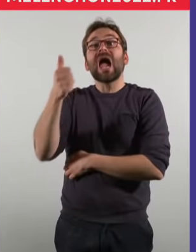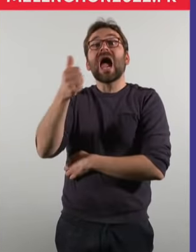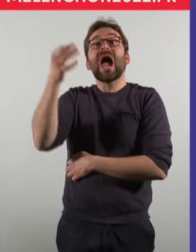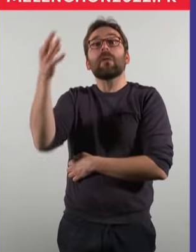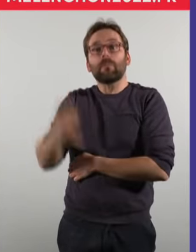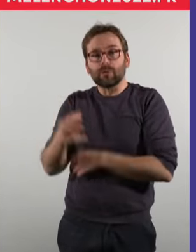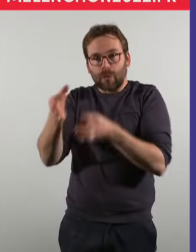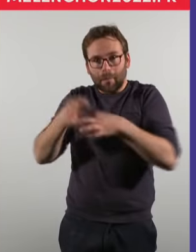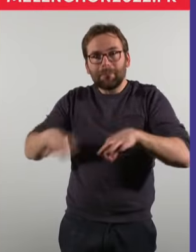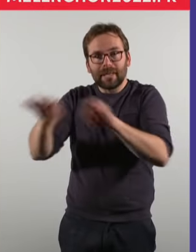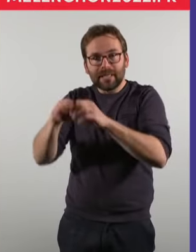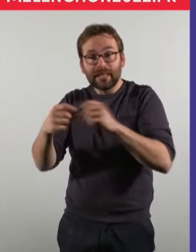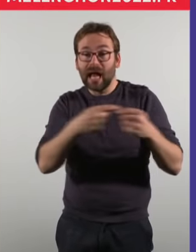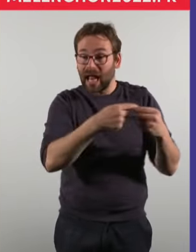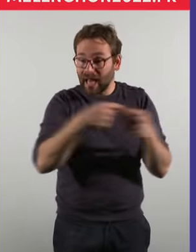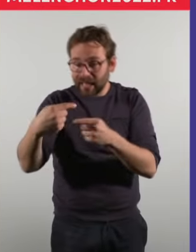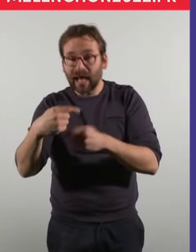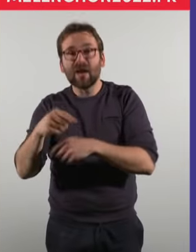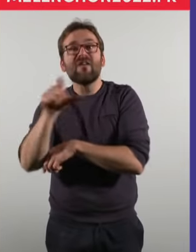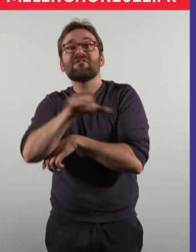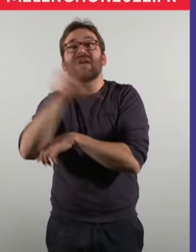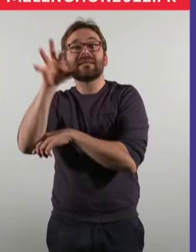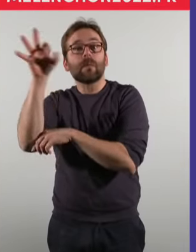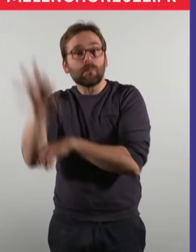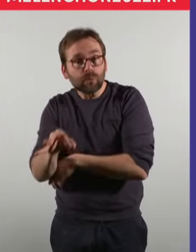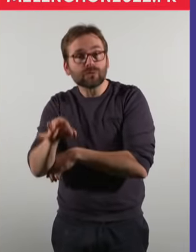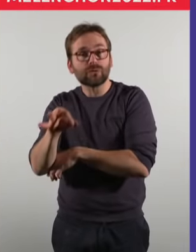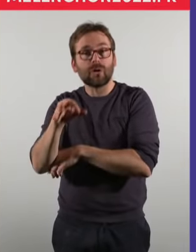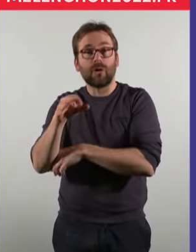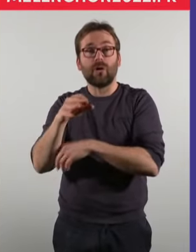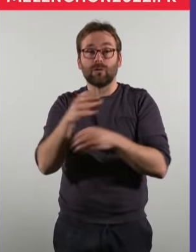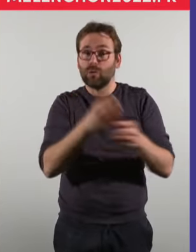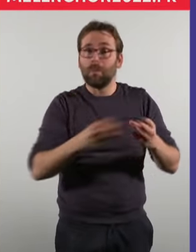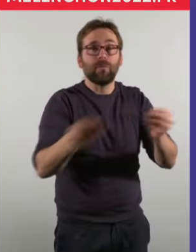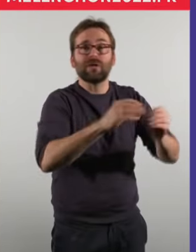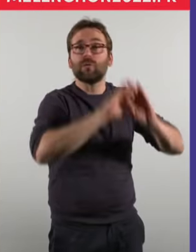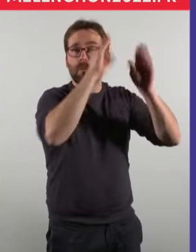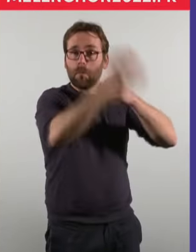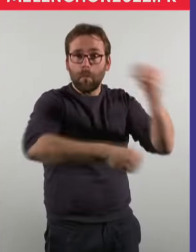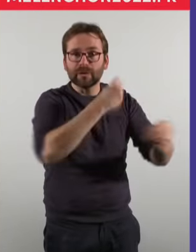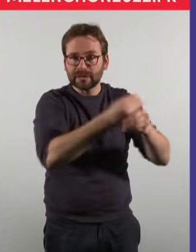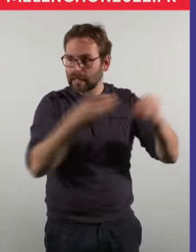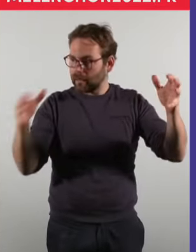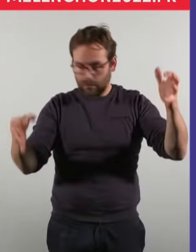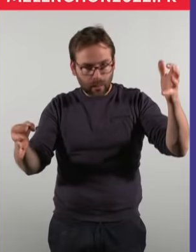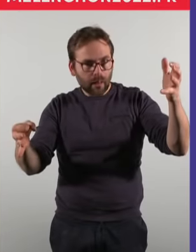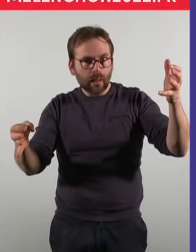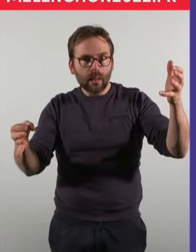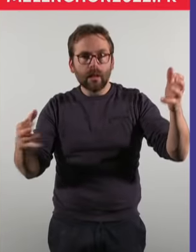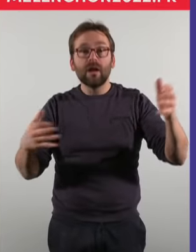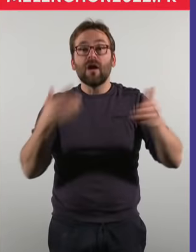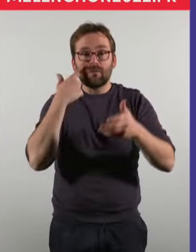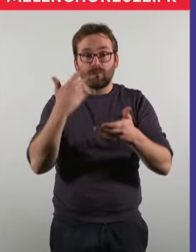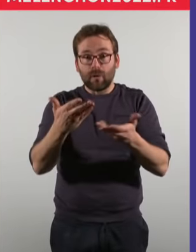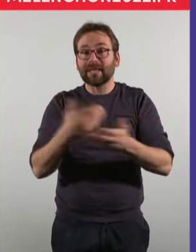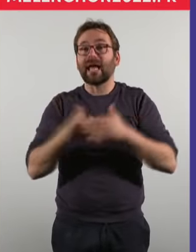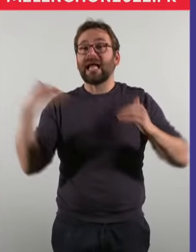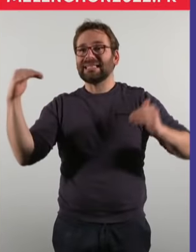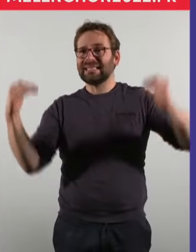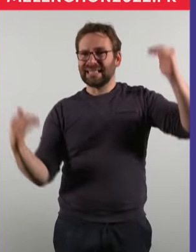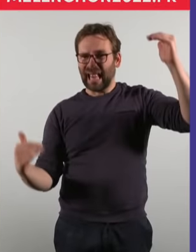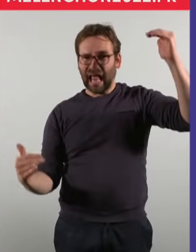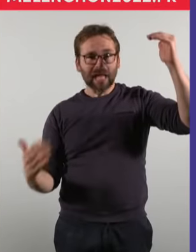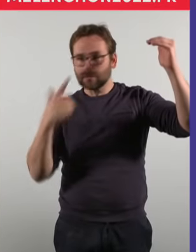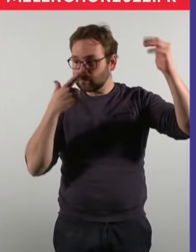pays possède davantage que 25% de la totalité de la population. Voyez ces inégalités qui